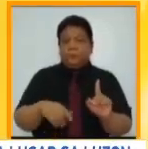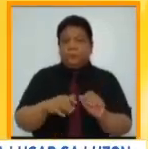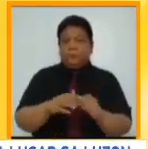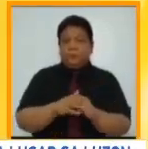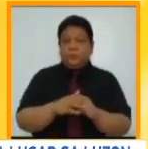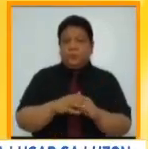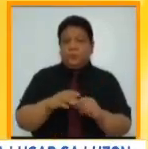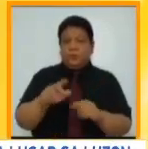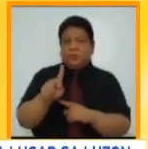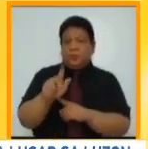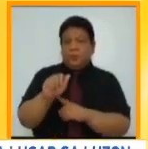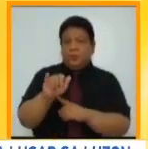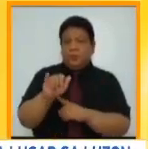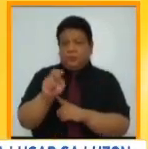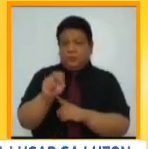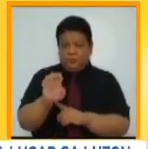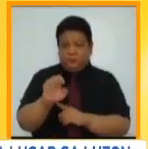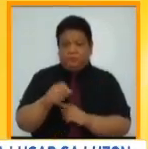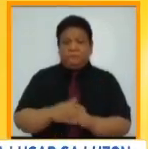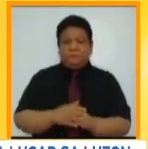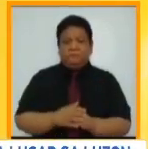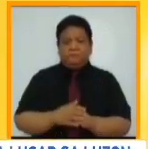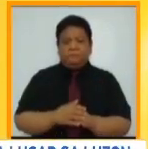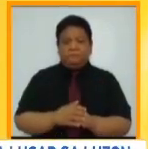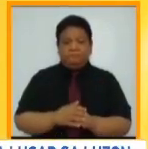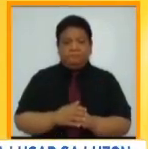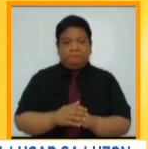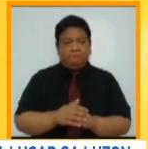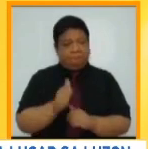Revilla. Kate, mayong aga.